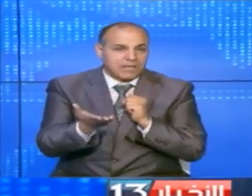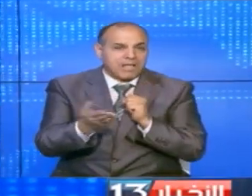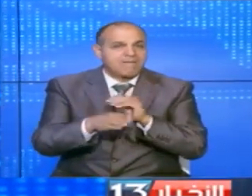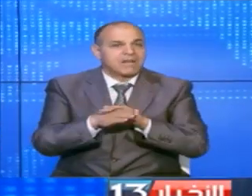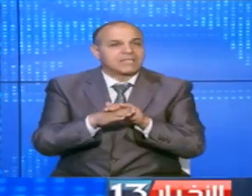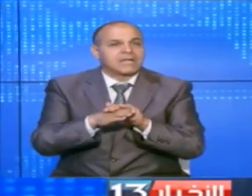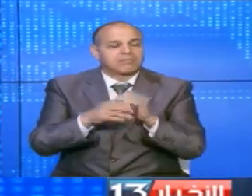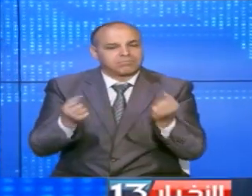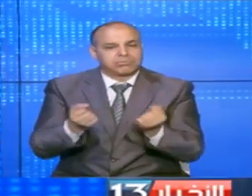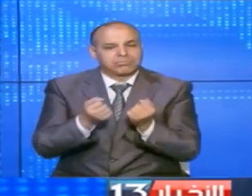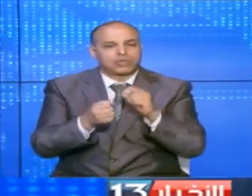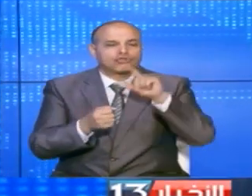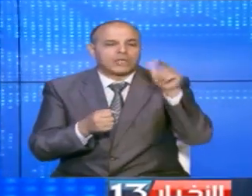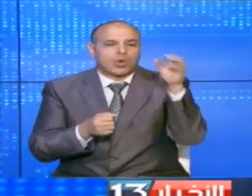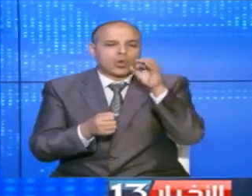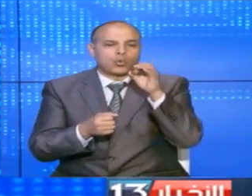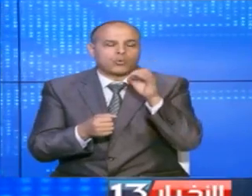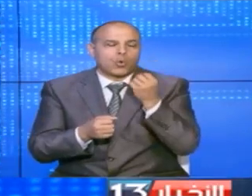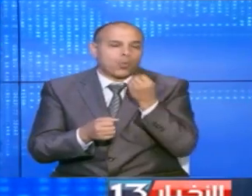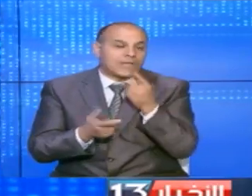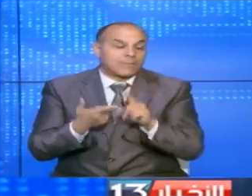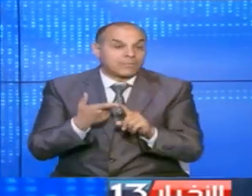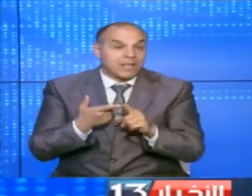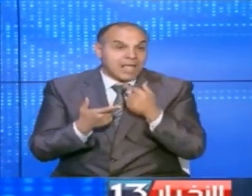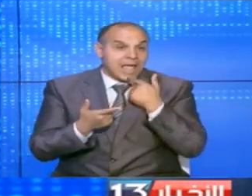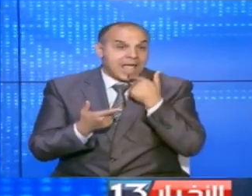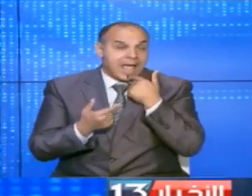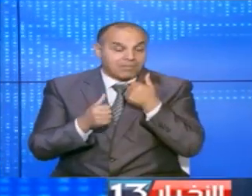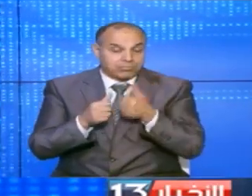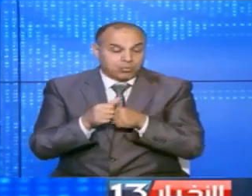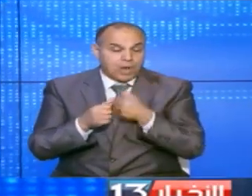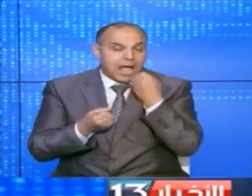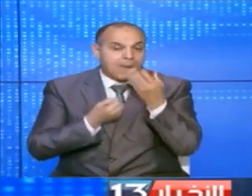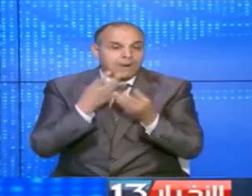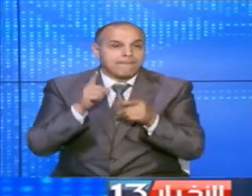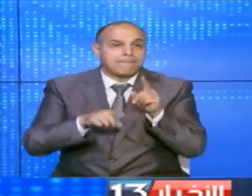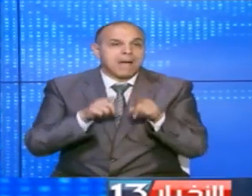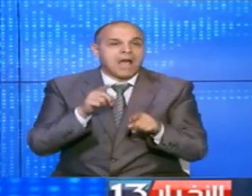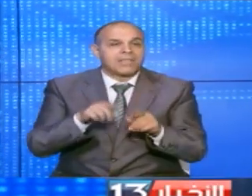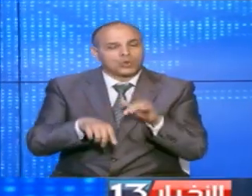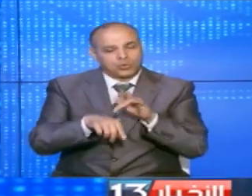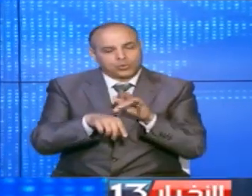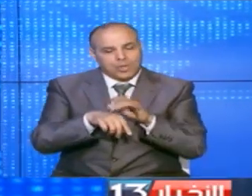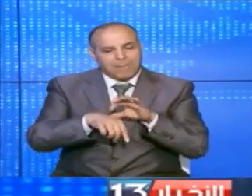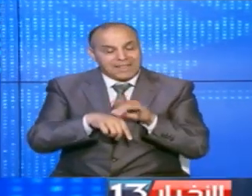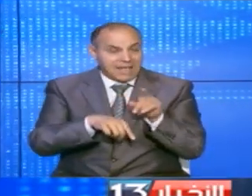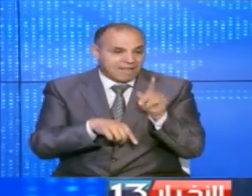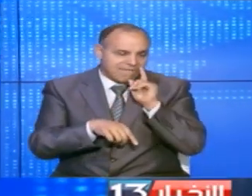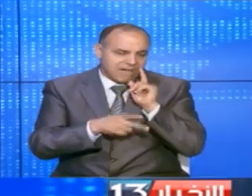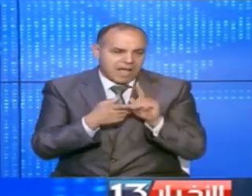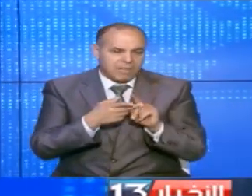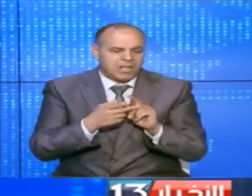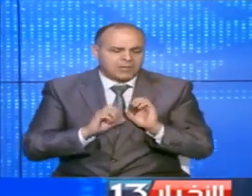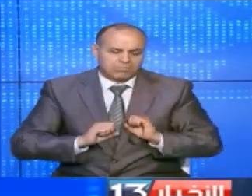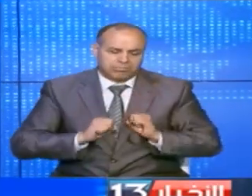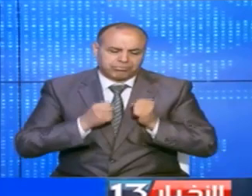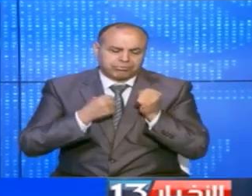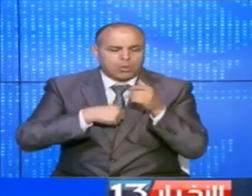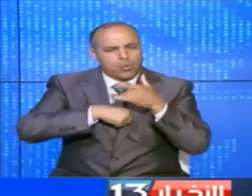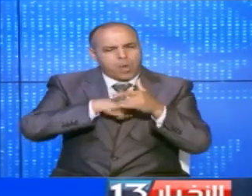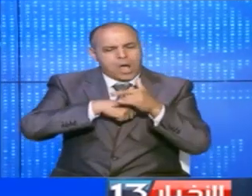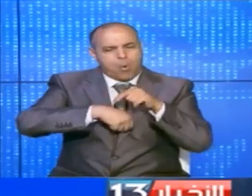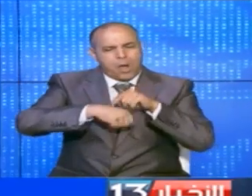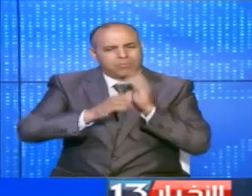اطار تظاهره شهر اكتوبر الوردي وبهذه المناسبه عبرت بعض المصابات بهذا المرض عن تذمرهم من تاخر